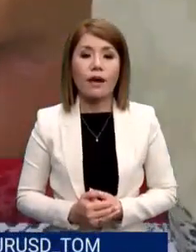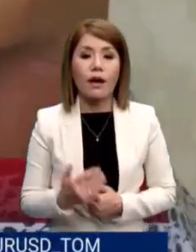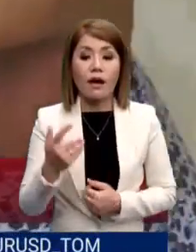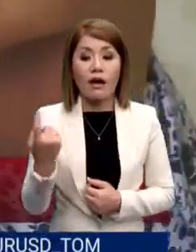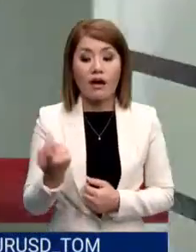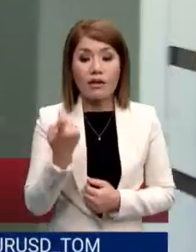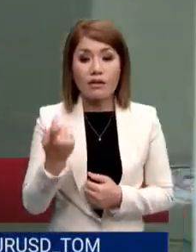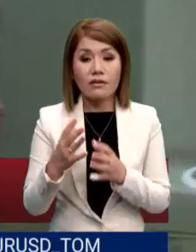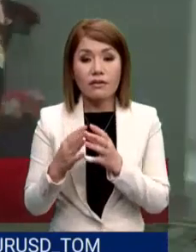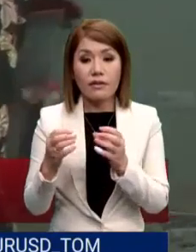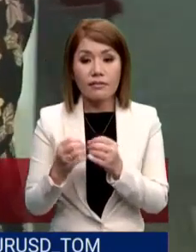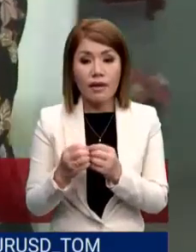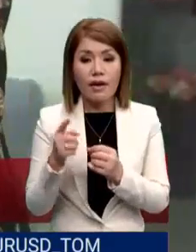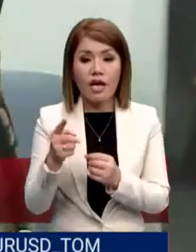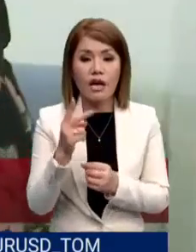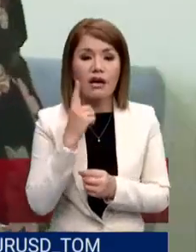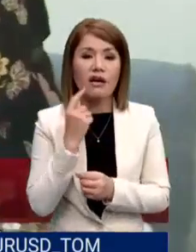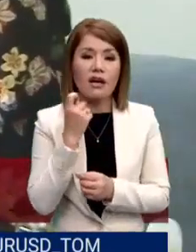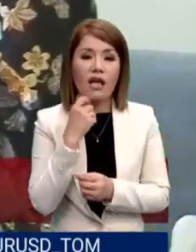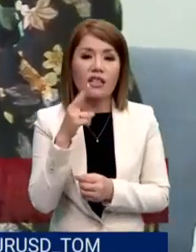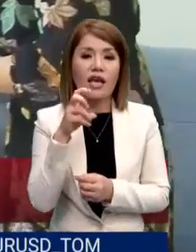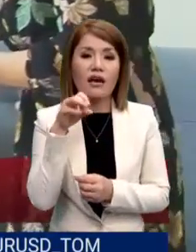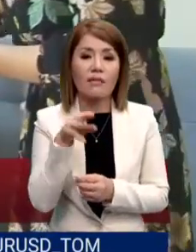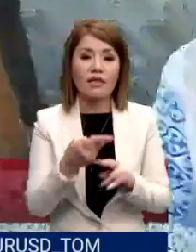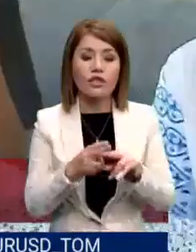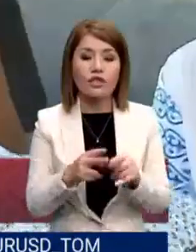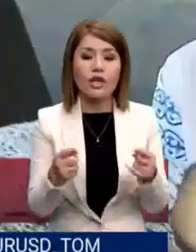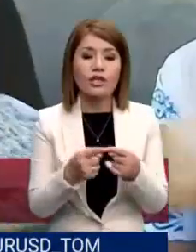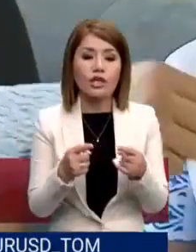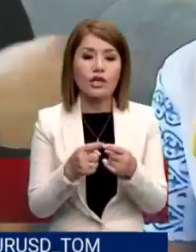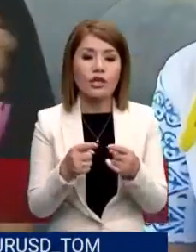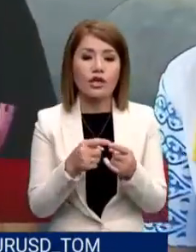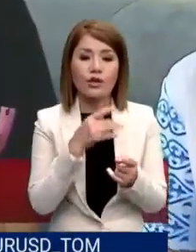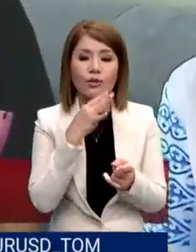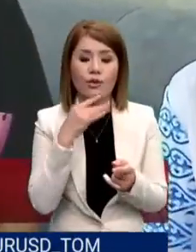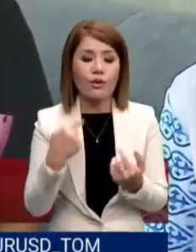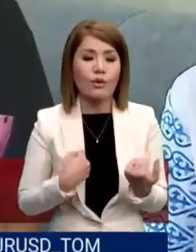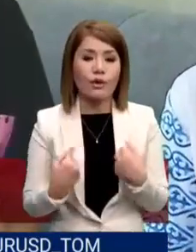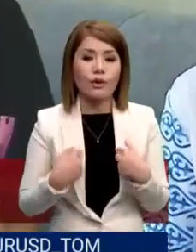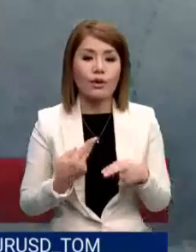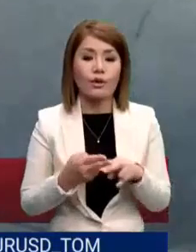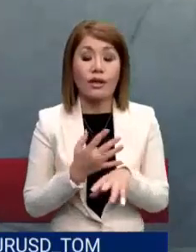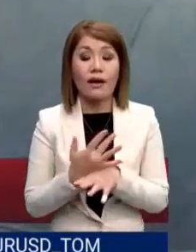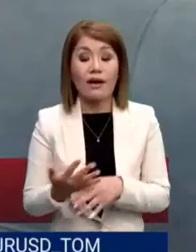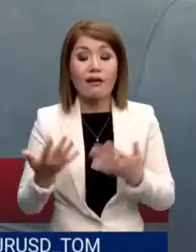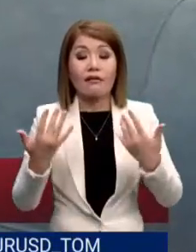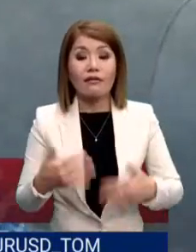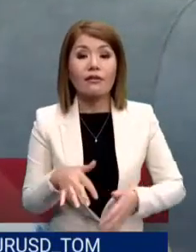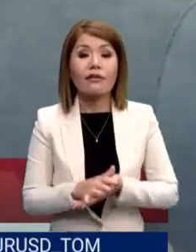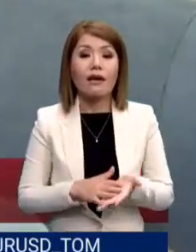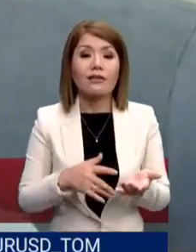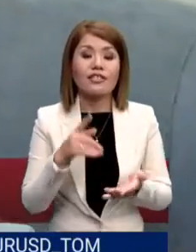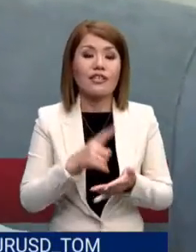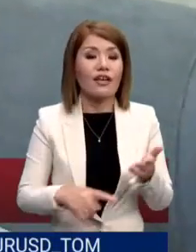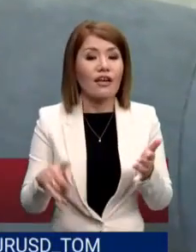Отағасы Азаматтың тұңғышы қан диабетіне шалдыққан, сондықтан жалдамалы пәтер жағалау қиынға соққан. Енді ол артта қалды. Алғашында